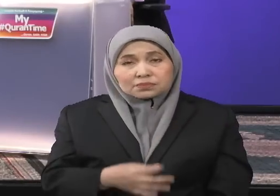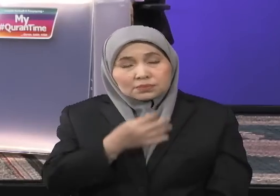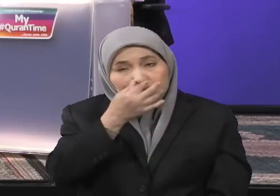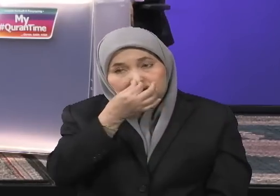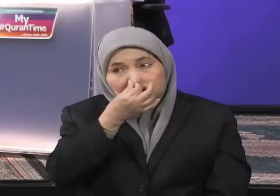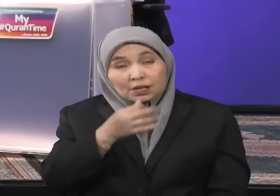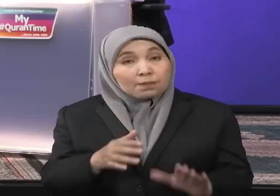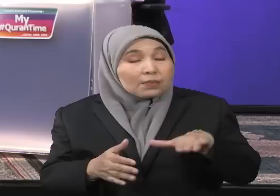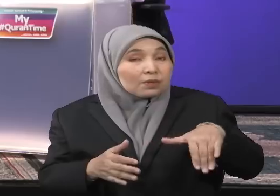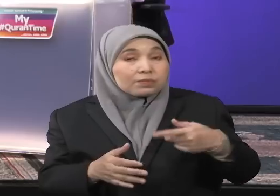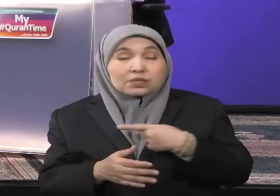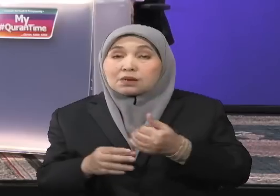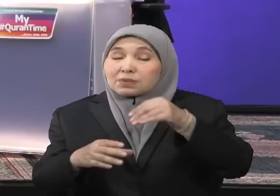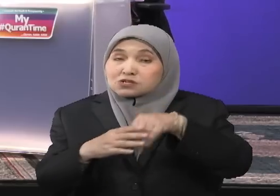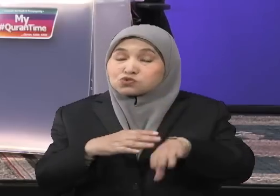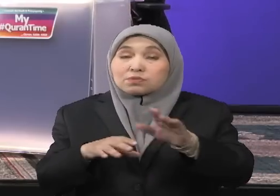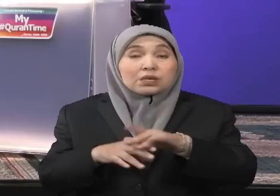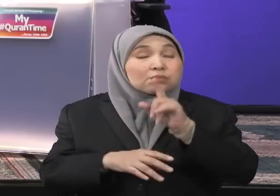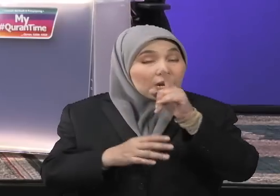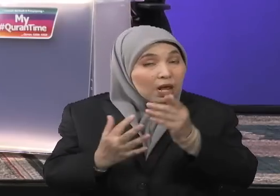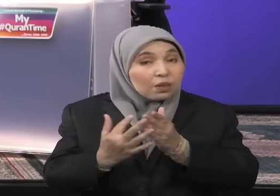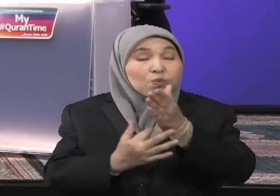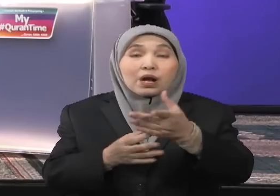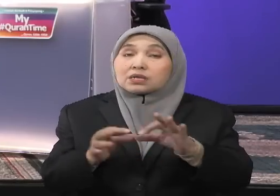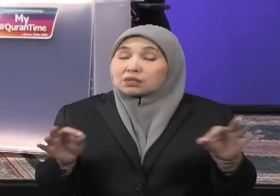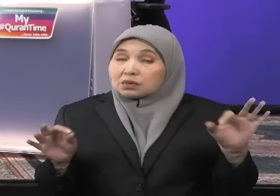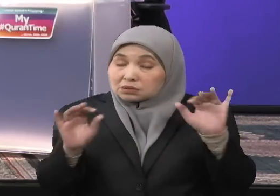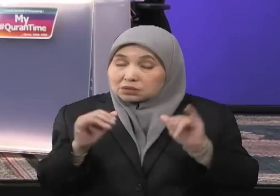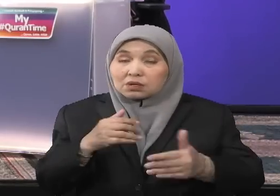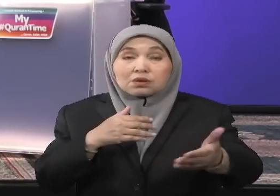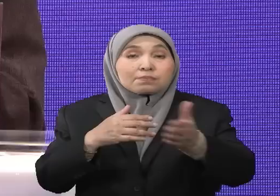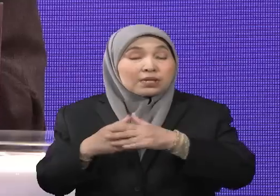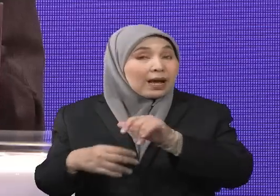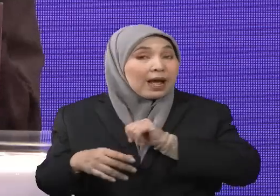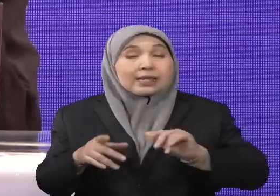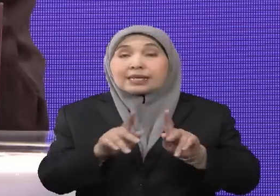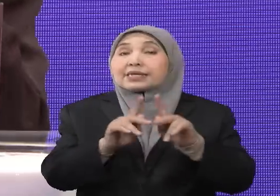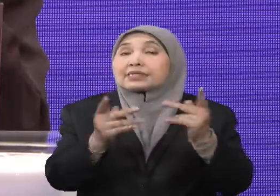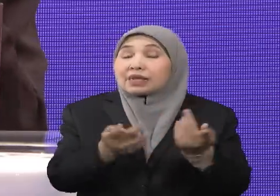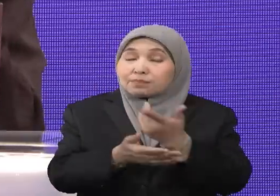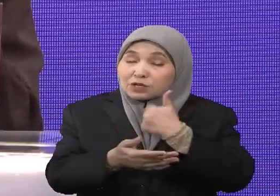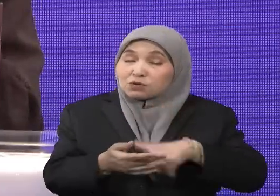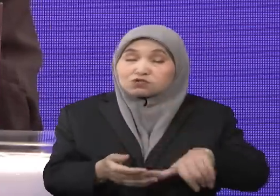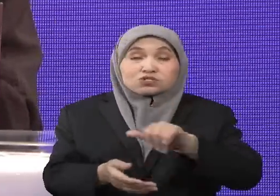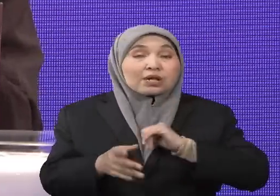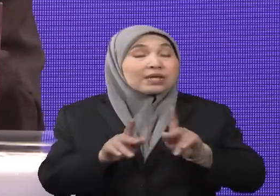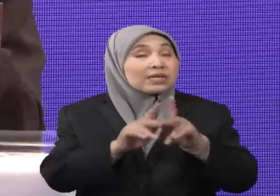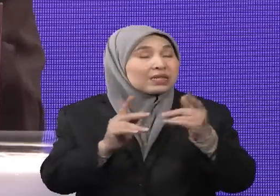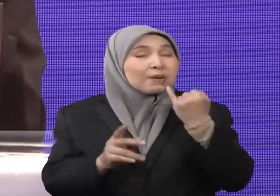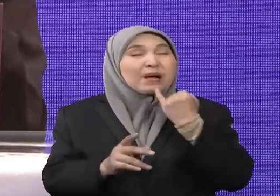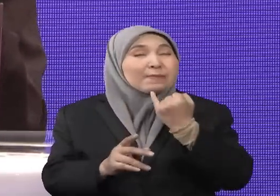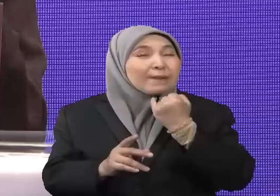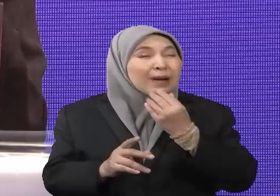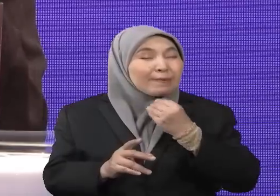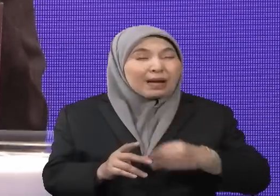sebelum tua kita masuk lebih lanjut ayak nih memang River kepada ahli kitab nah sebab ahli kitab bahkan non muslim mereka